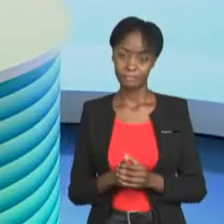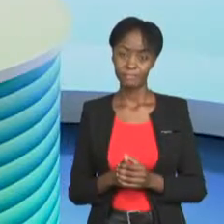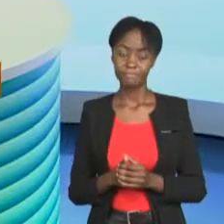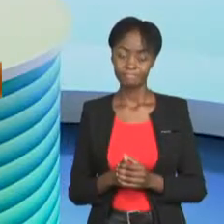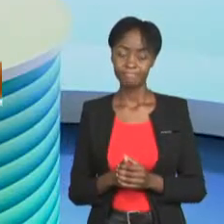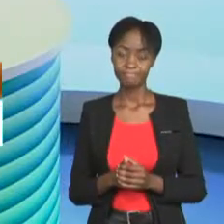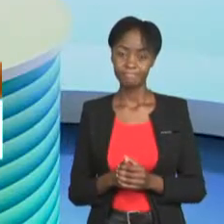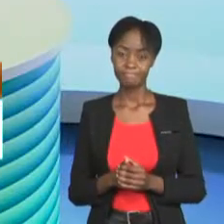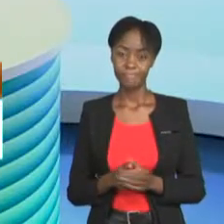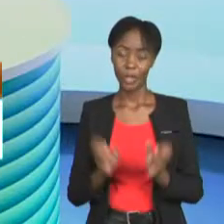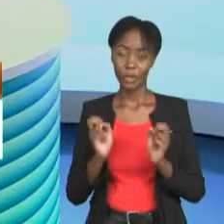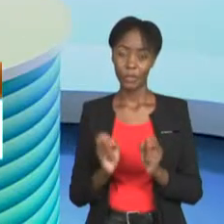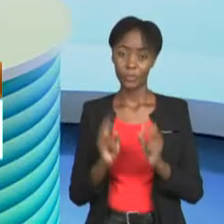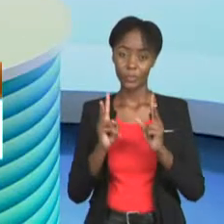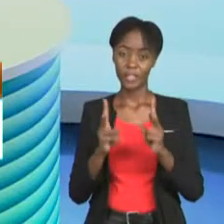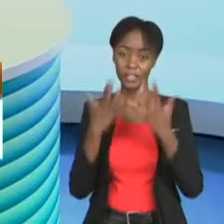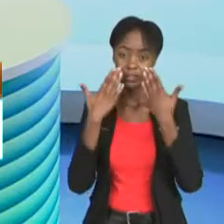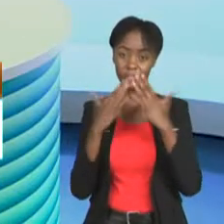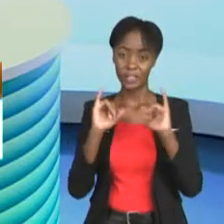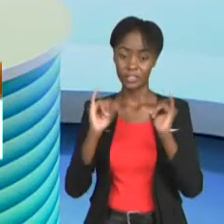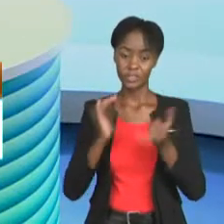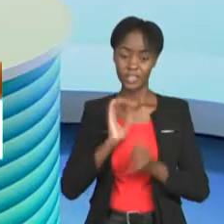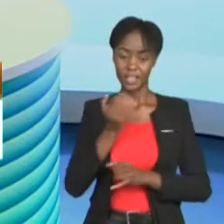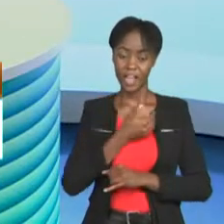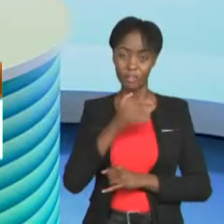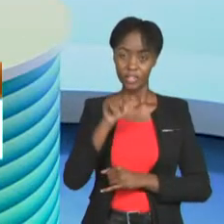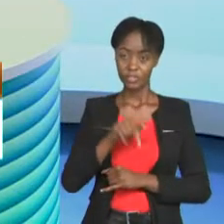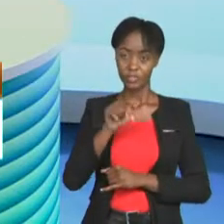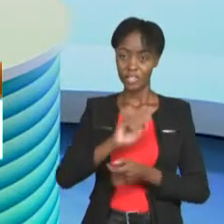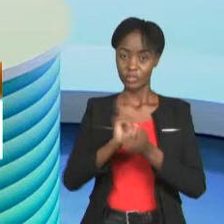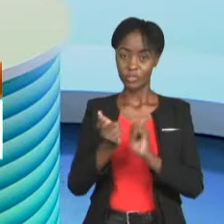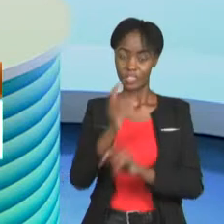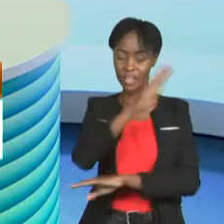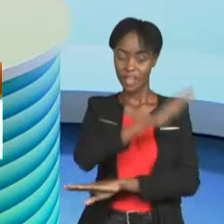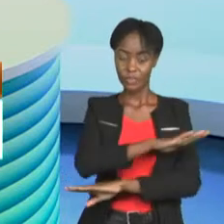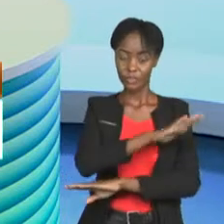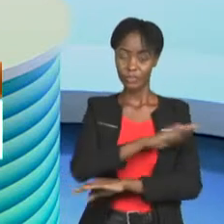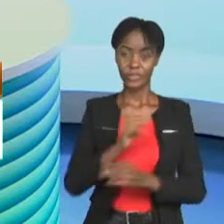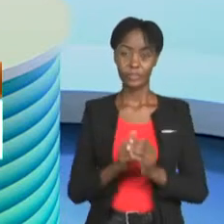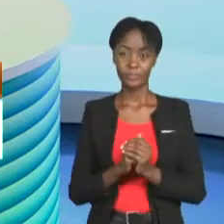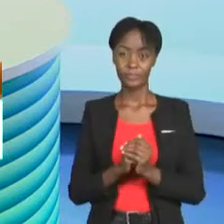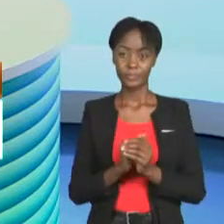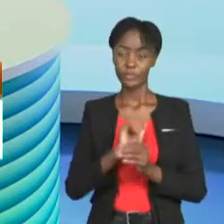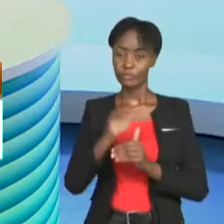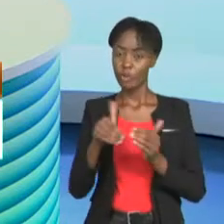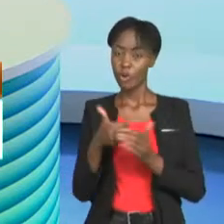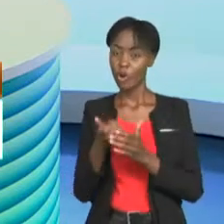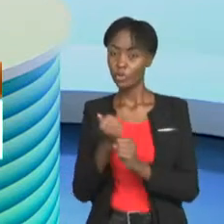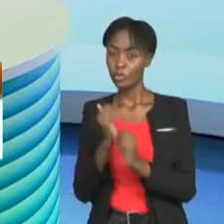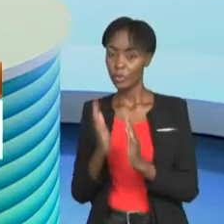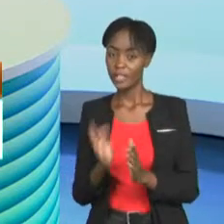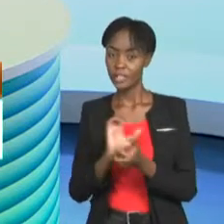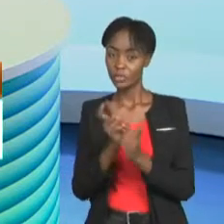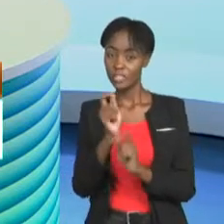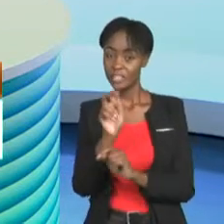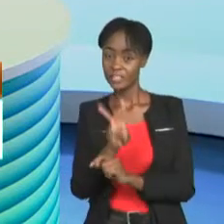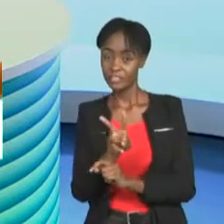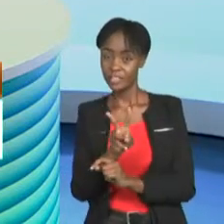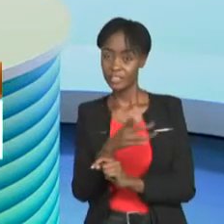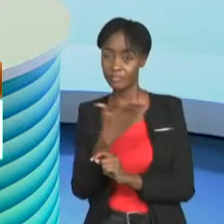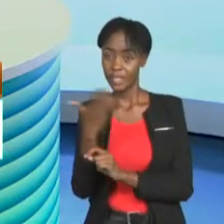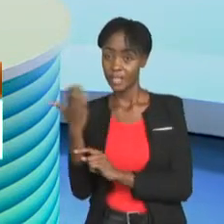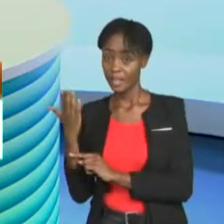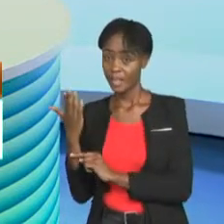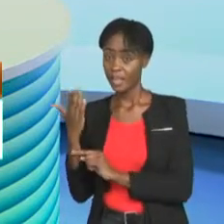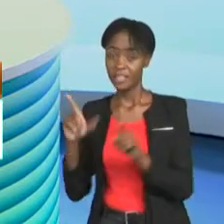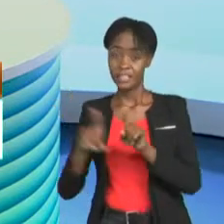Na mtazamaji, kufikia hapo natia kikomo kwenye taarifa za Switch adhuhuri mchana wa leo. Kwa niaba ya mtayarishaji wa taarifa hizi Joel Chacha na kwa niaba ya